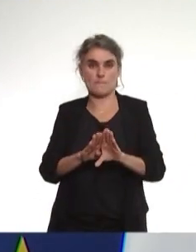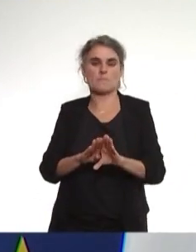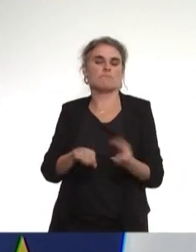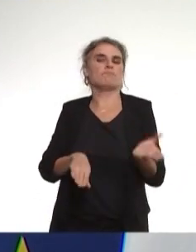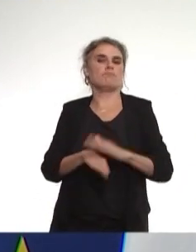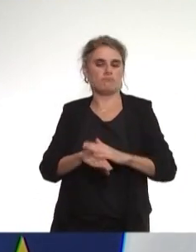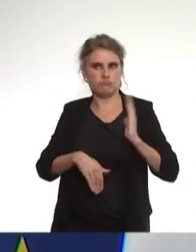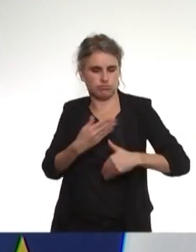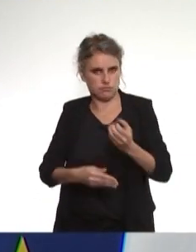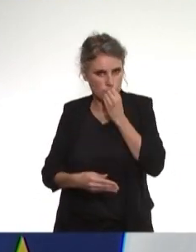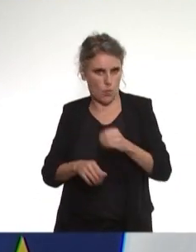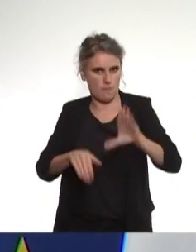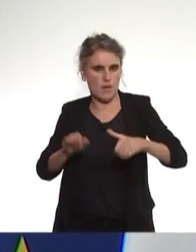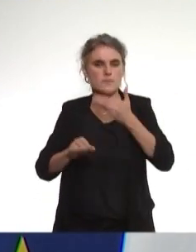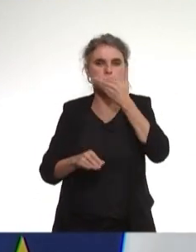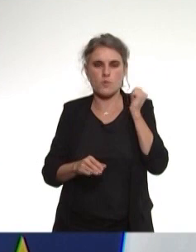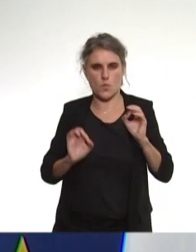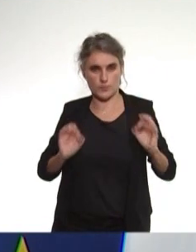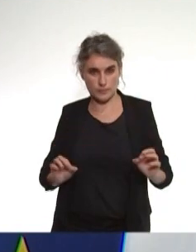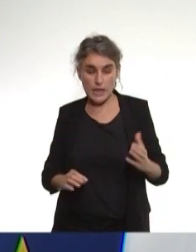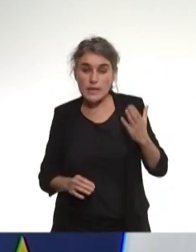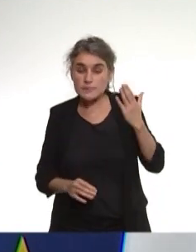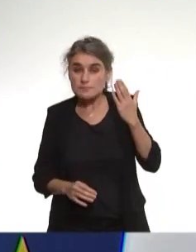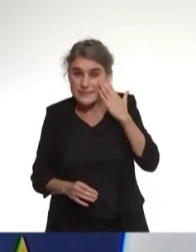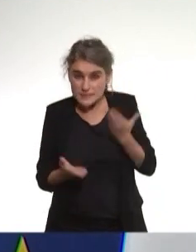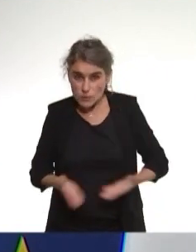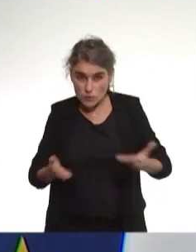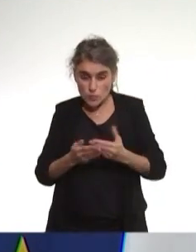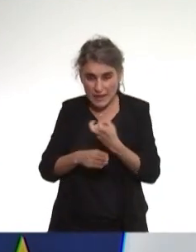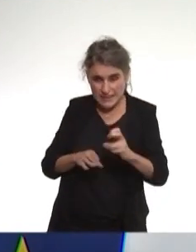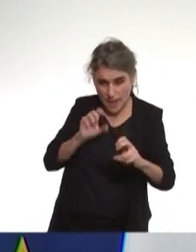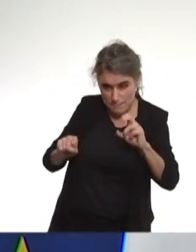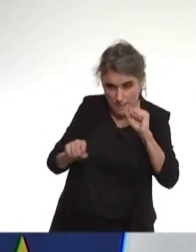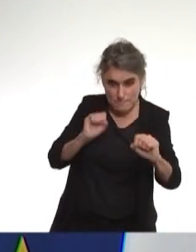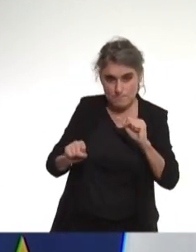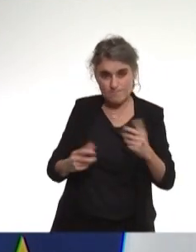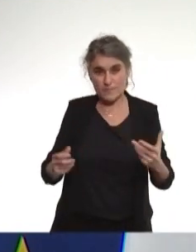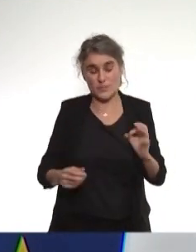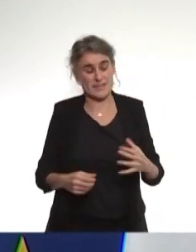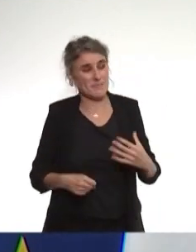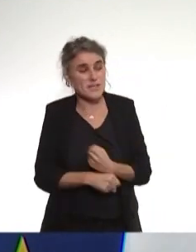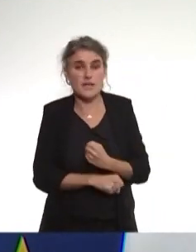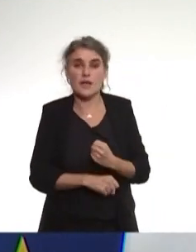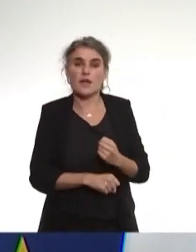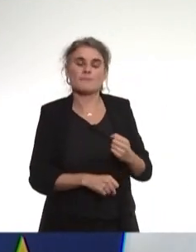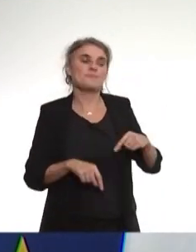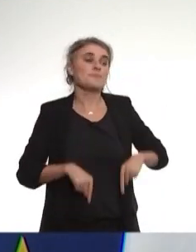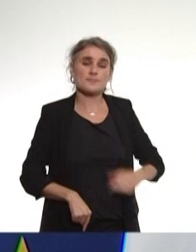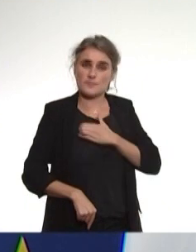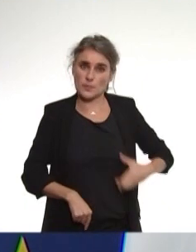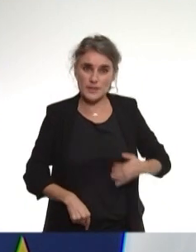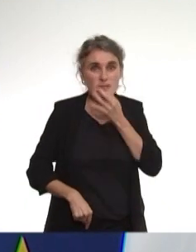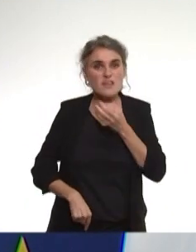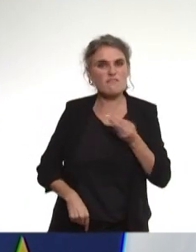efficace l'aomi identifions des situations particulièrement à risque et là c'est encore une fois comme l'a dit bruno le maire sait pas c'est pas la faute de qui que ce